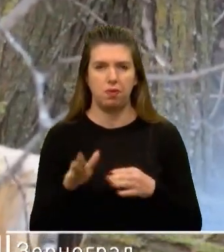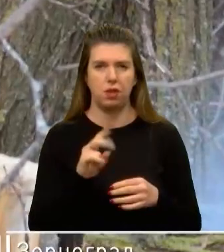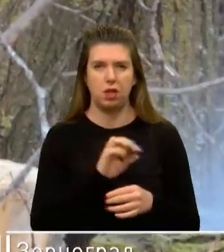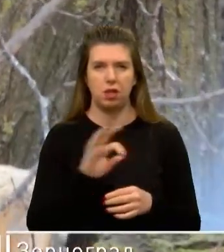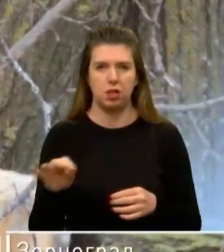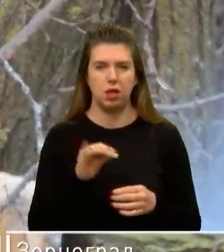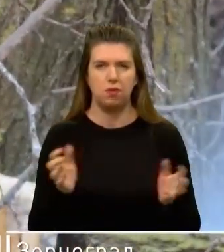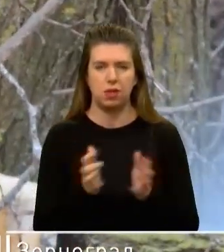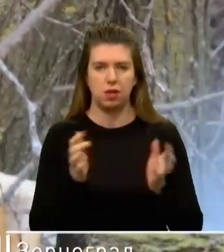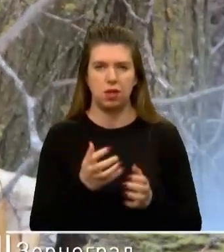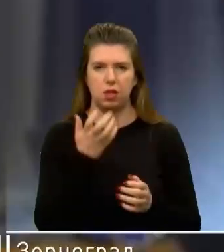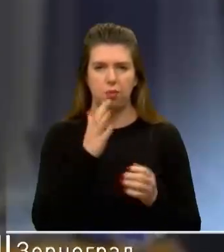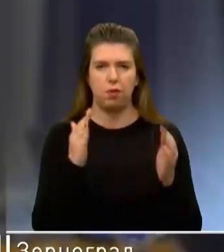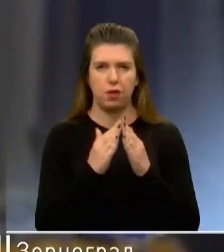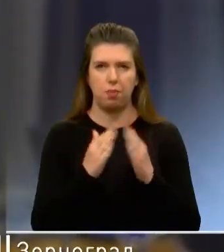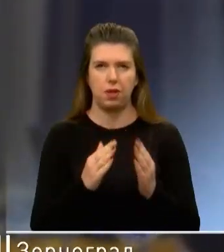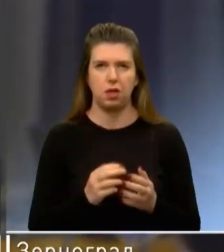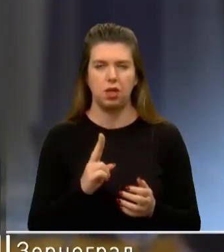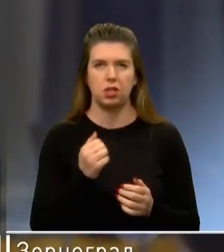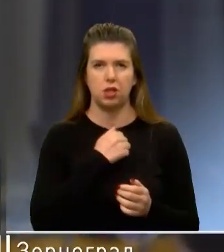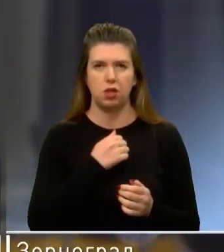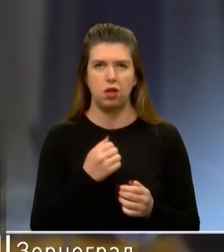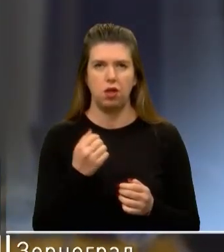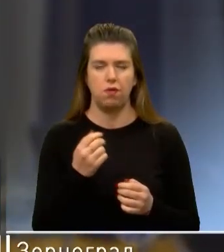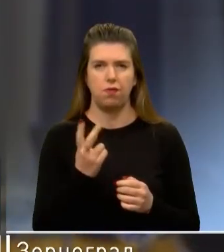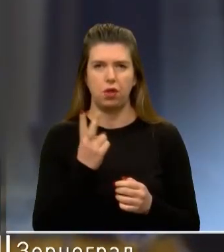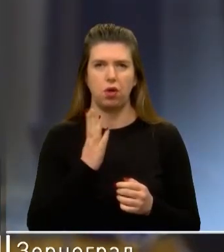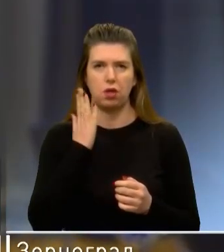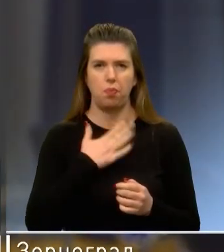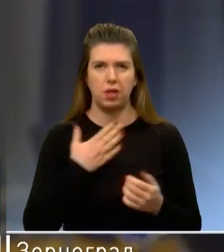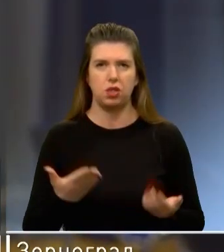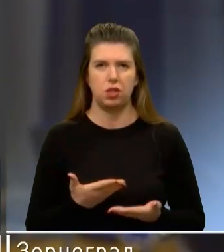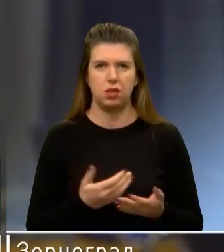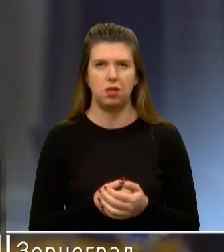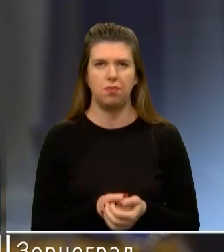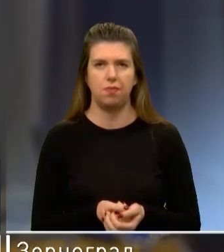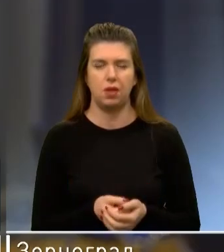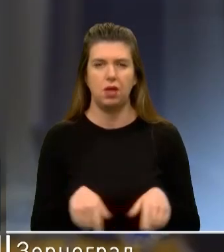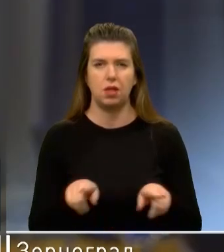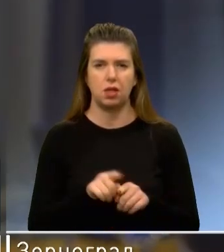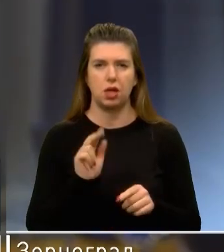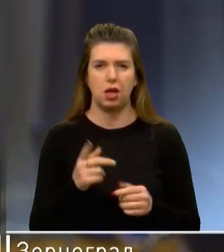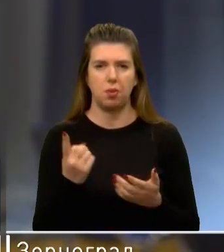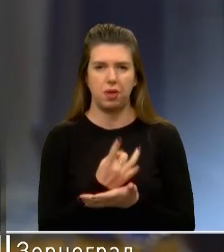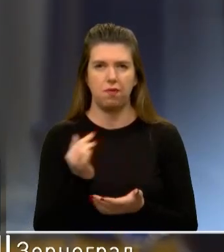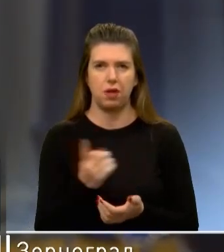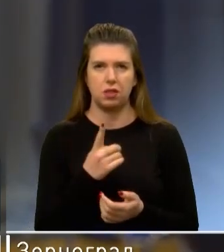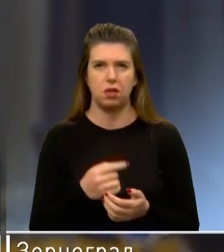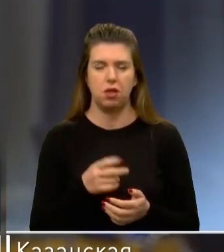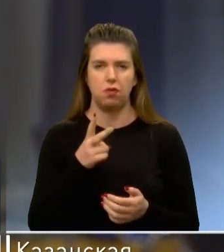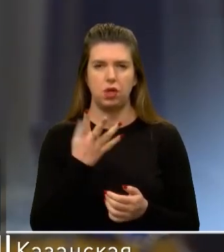Отлично и сохранили тепло в домах К сожалению второй гололёд в моей жизни и также как и первый раз это